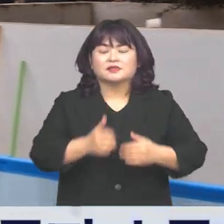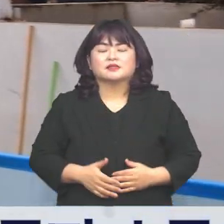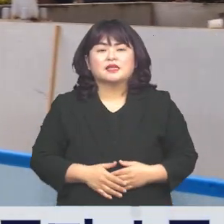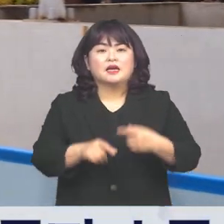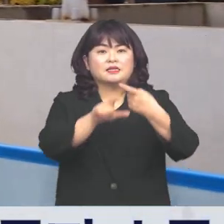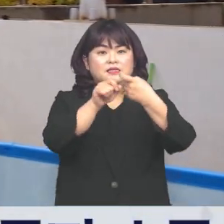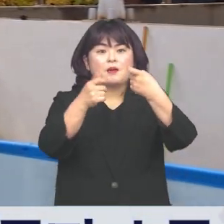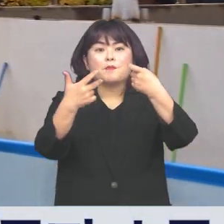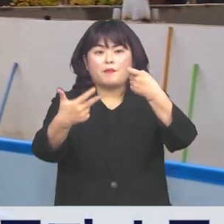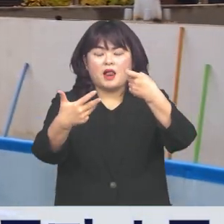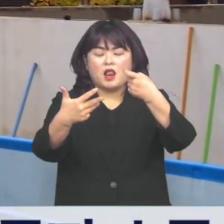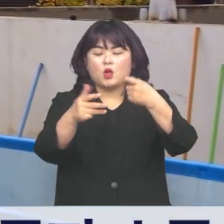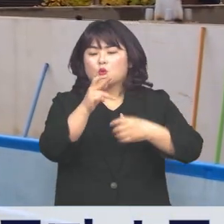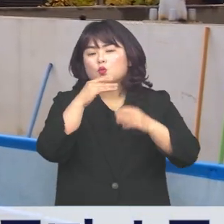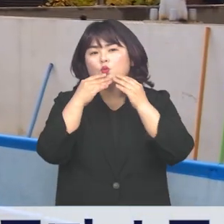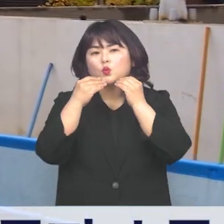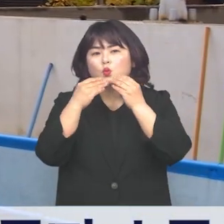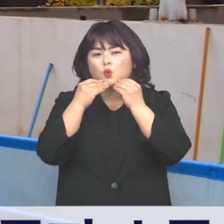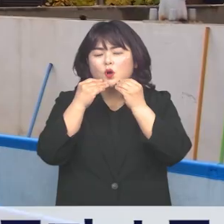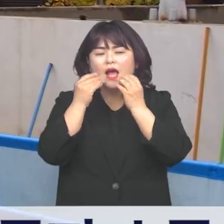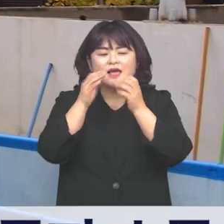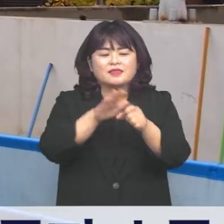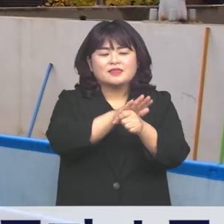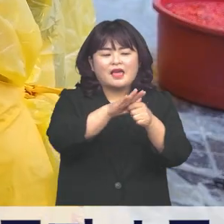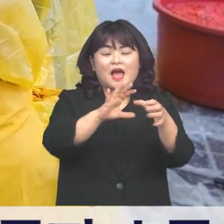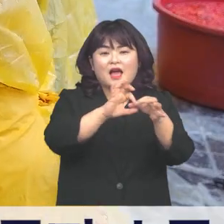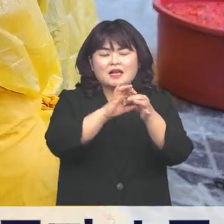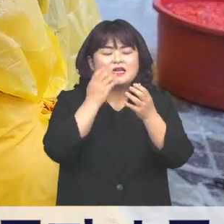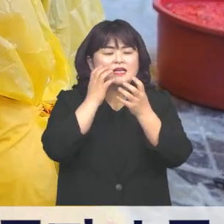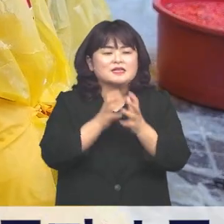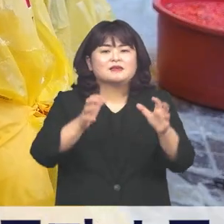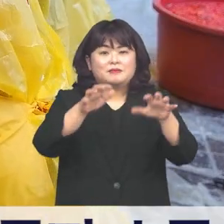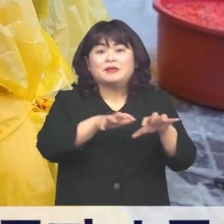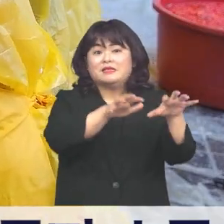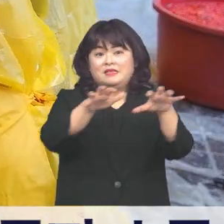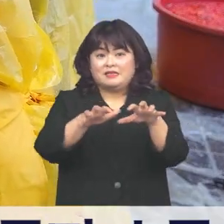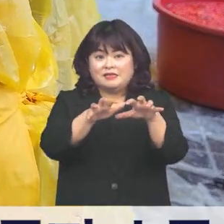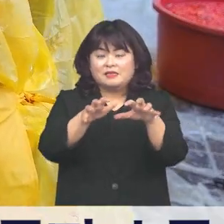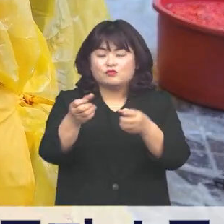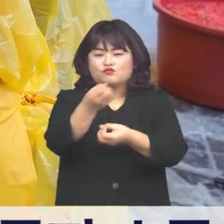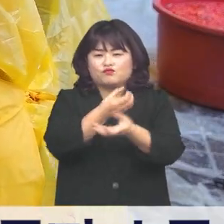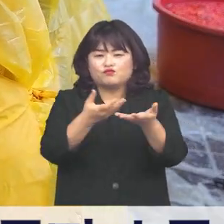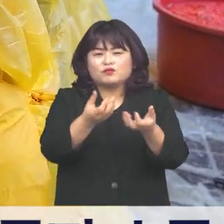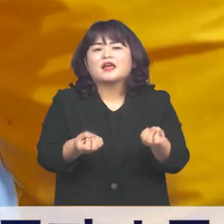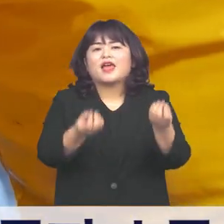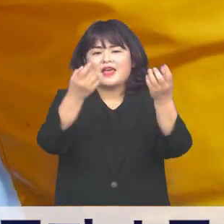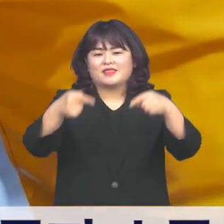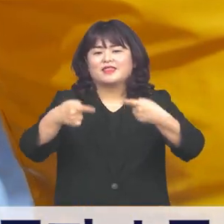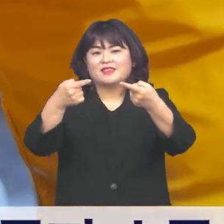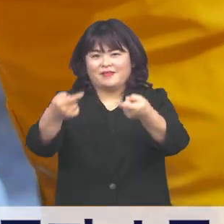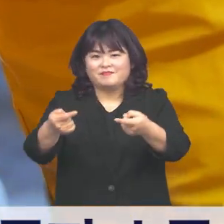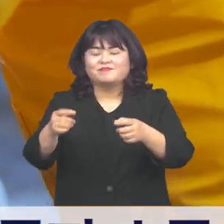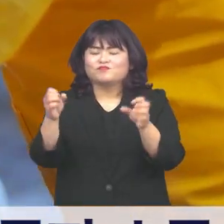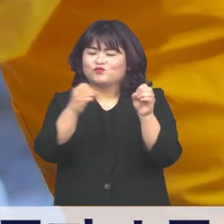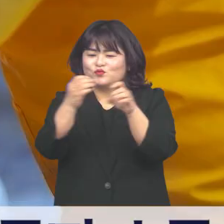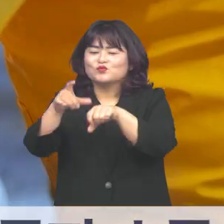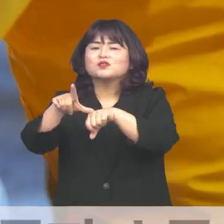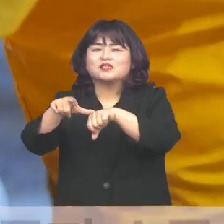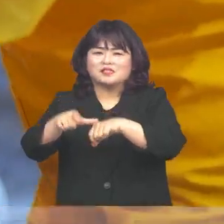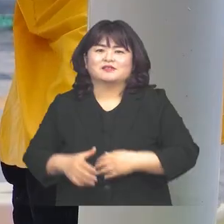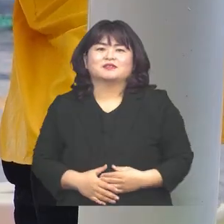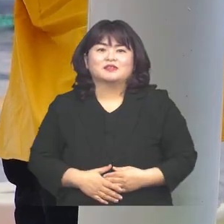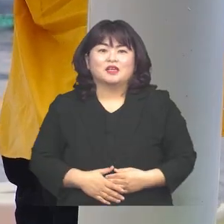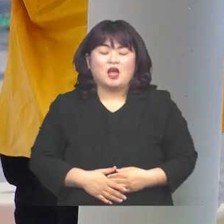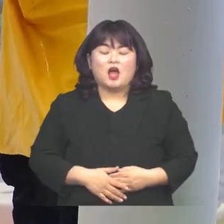이상일 용인특례시장이 지난 8일 토요일 사랑의 김장 나눔 행사에 참석해 시민들과 소통하는 현장 행보를